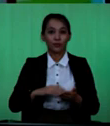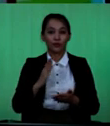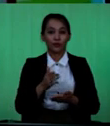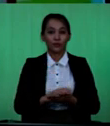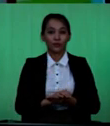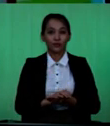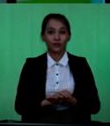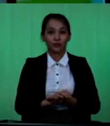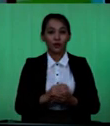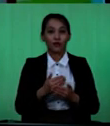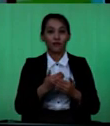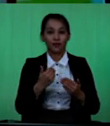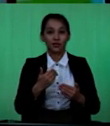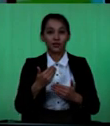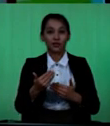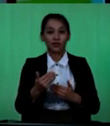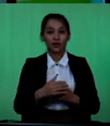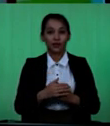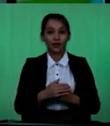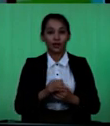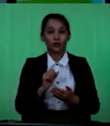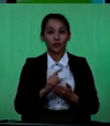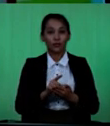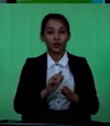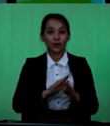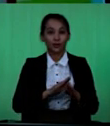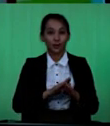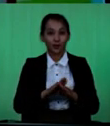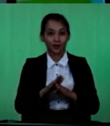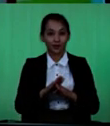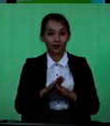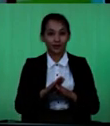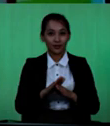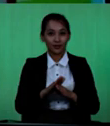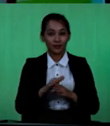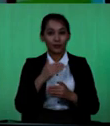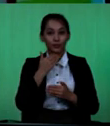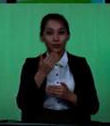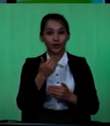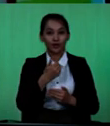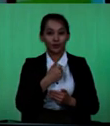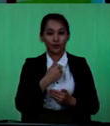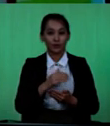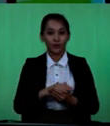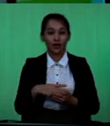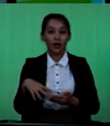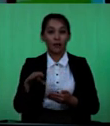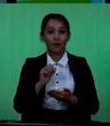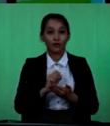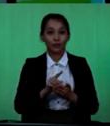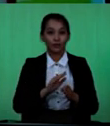ettiramiz. Avvalambor sizlardan topshiriqni bajardingizmi deb so'ramoqchiman. Barcha topshiriqlarni